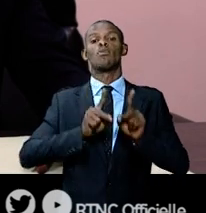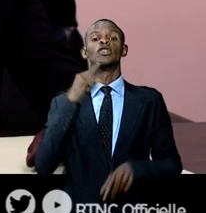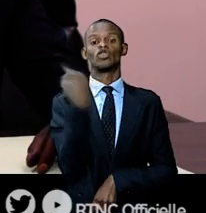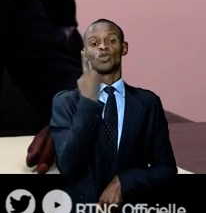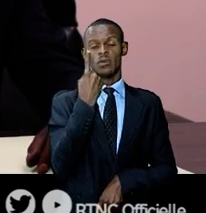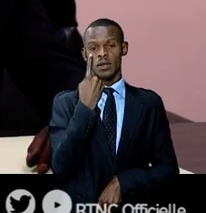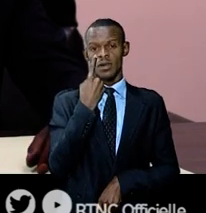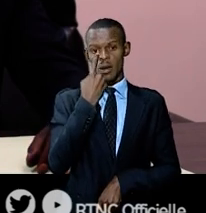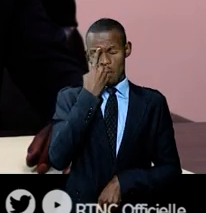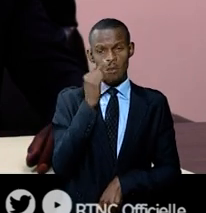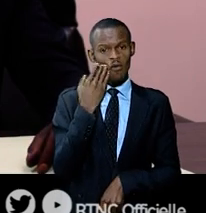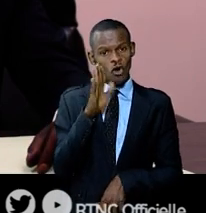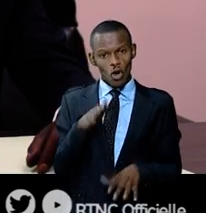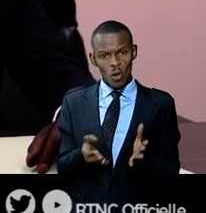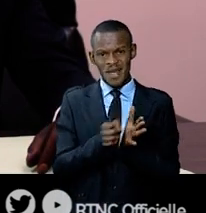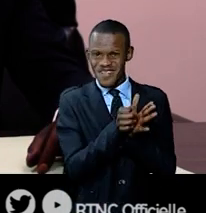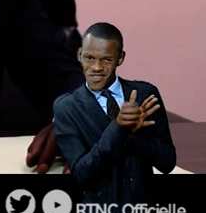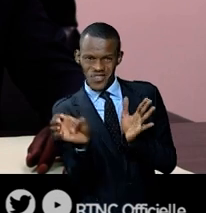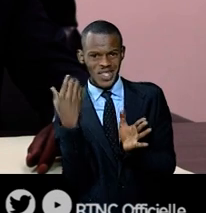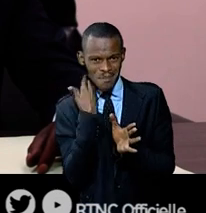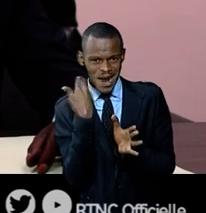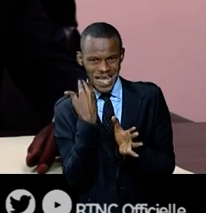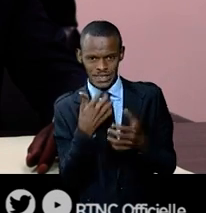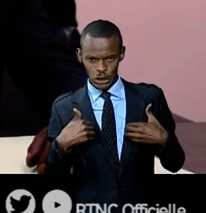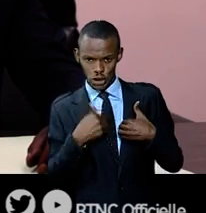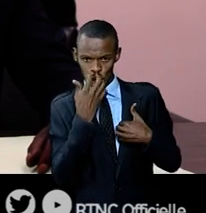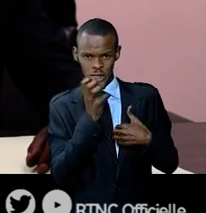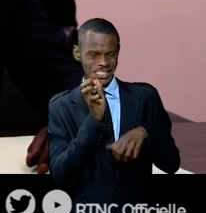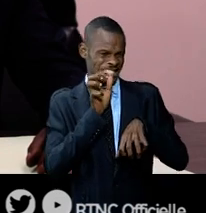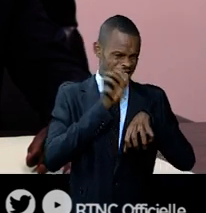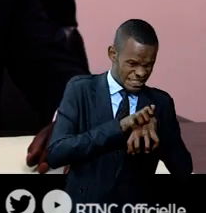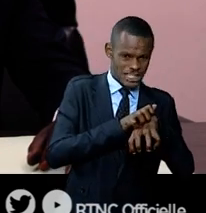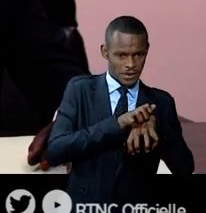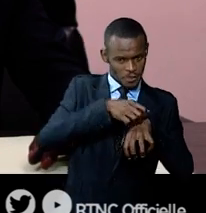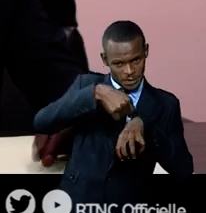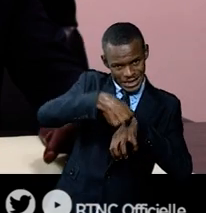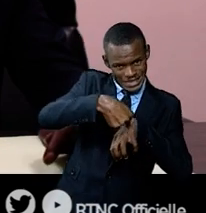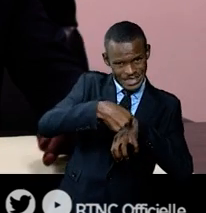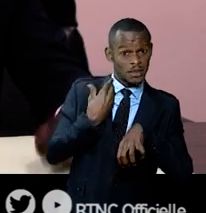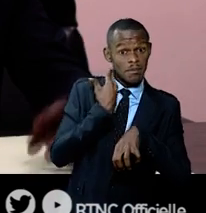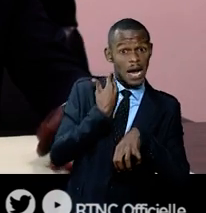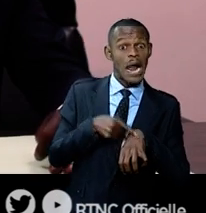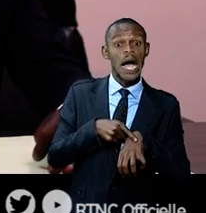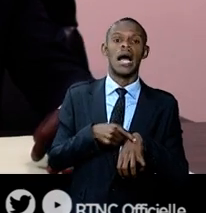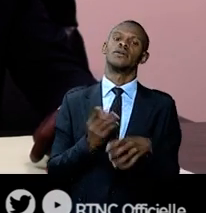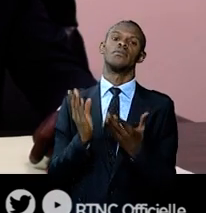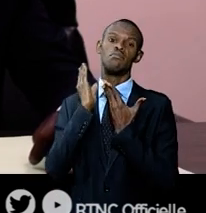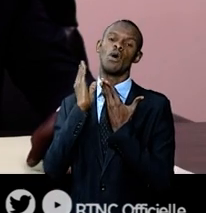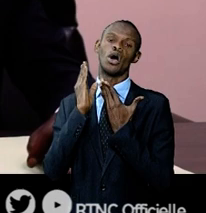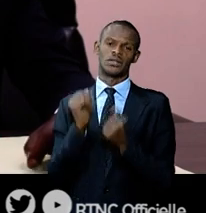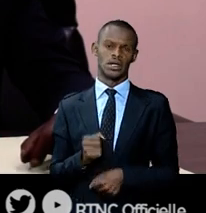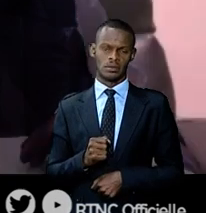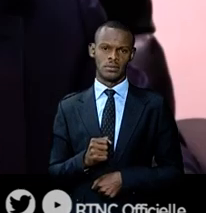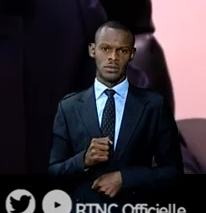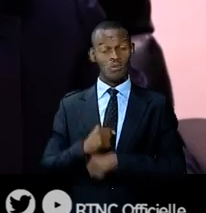sur la fatalité de cette zoonose qu'est la rage, mais aussi pour l'importance de la profession vétérinaire dans le développement